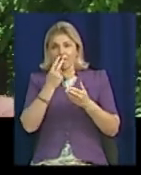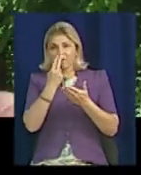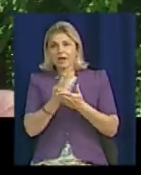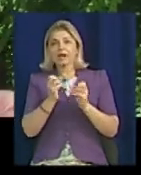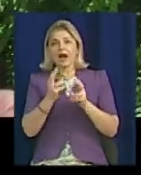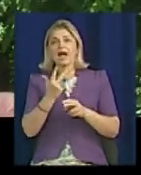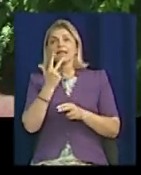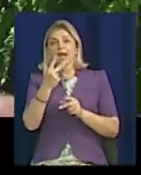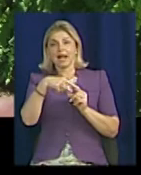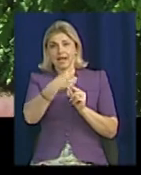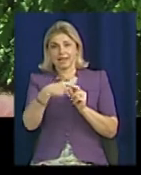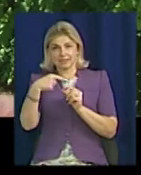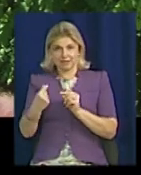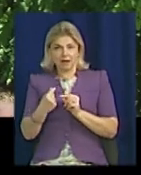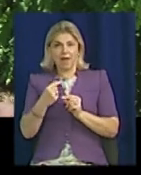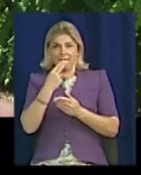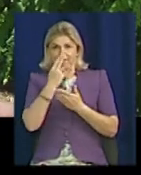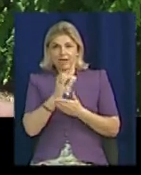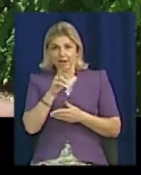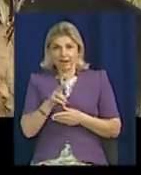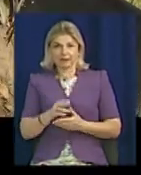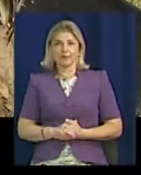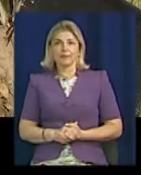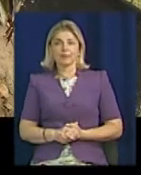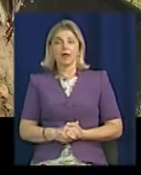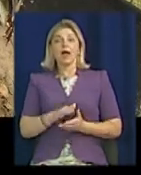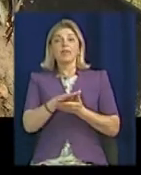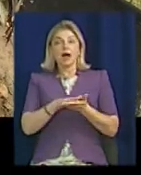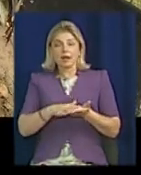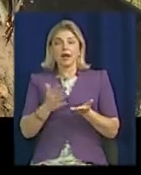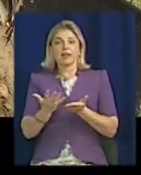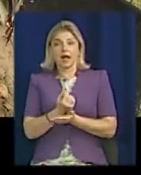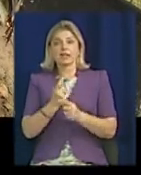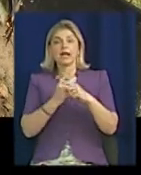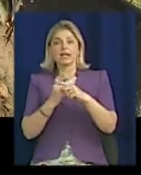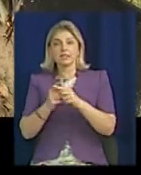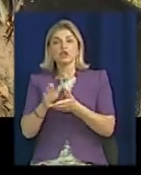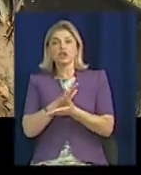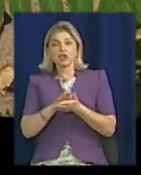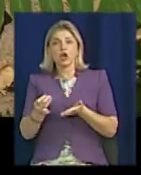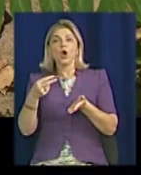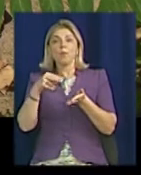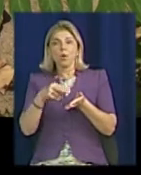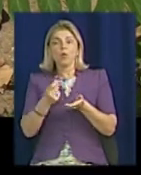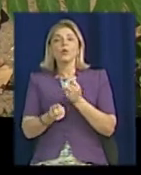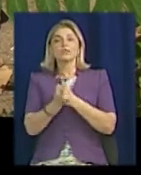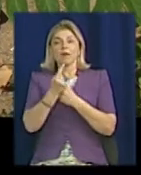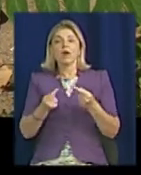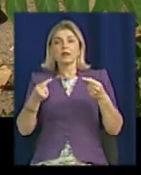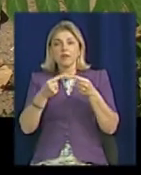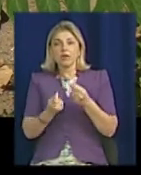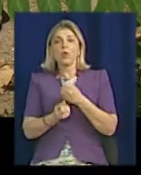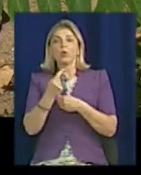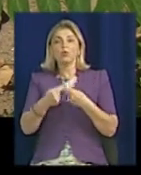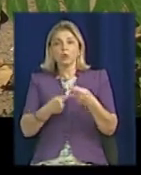такого трилісного вигляду на чистрійці. Далі знайдені хрести розчищуватимуть, встановлюватимуть походження символів на них та